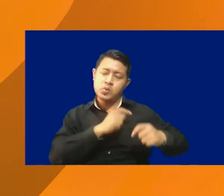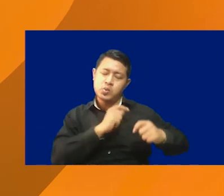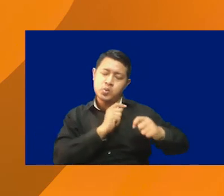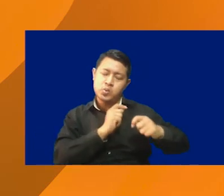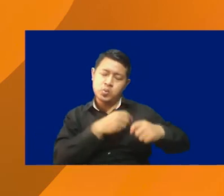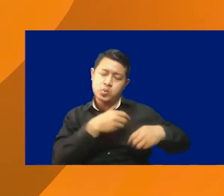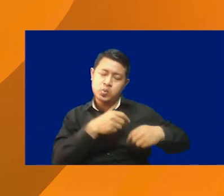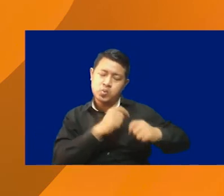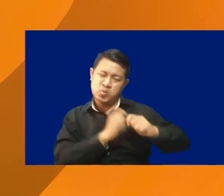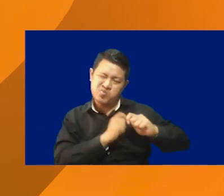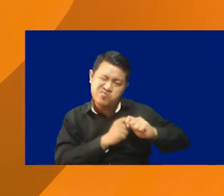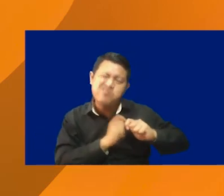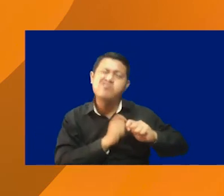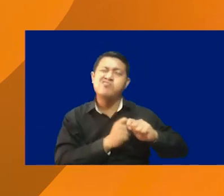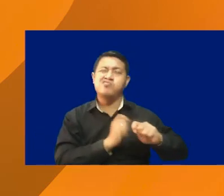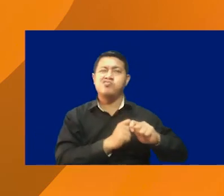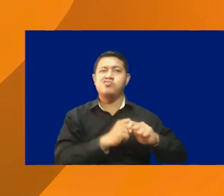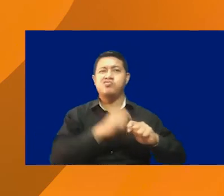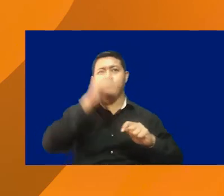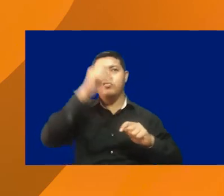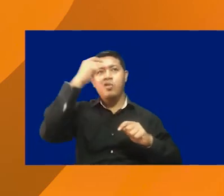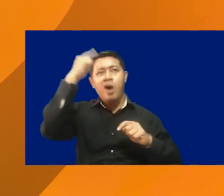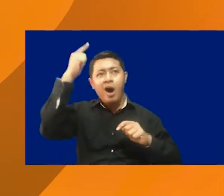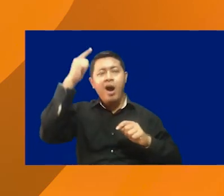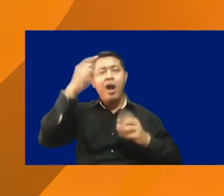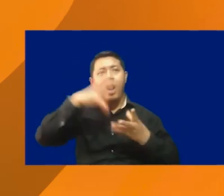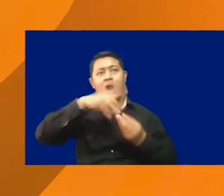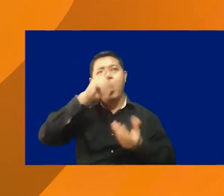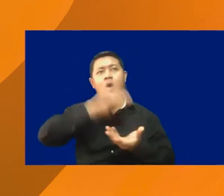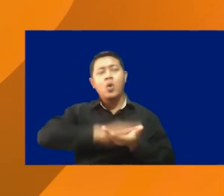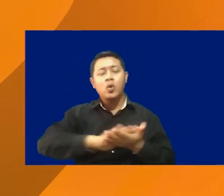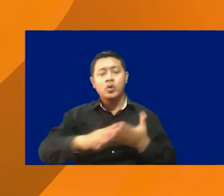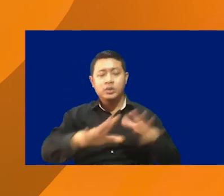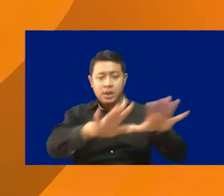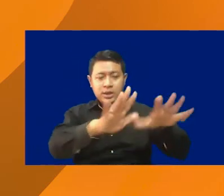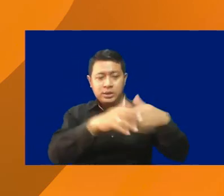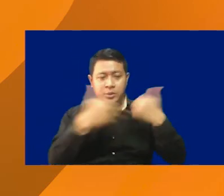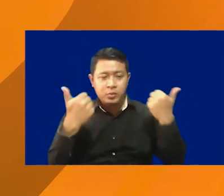bisa menyembuhkan kita. Terima kasih Esther.